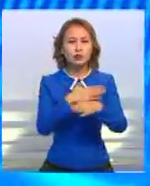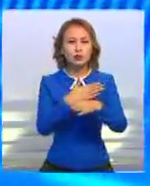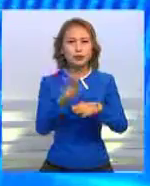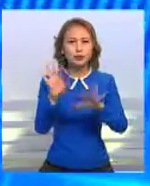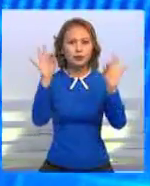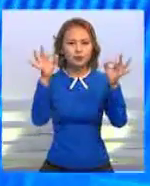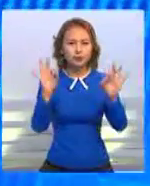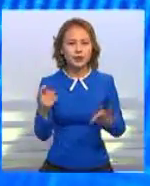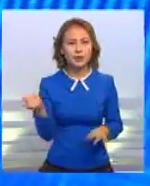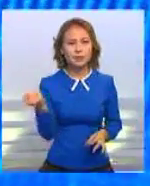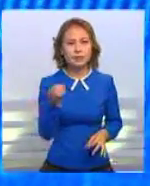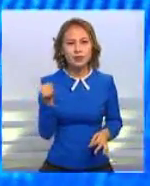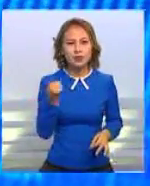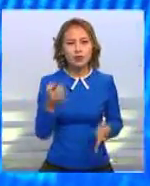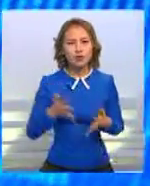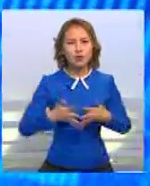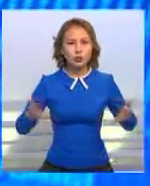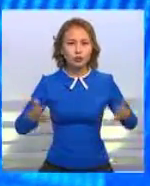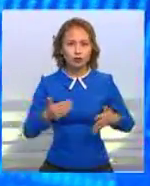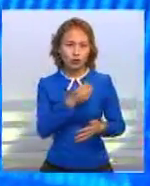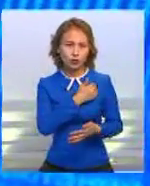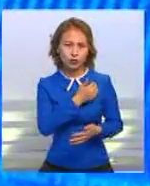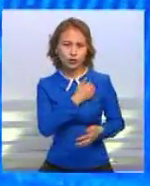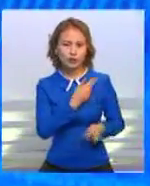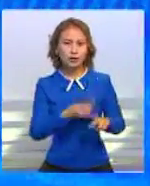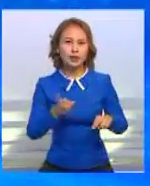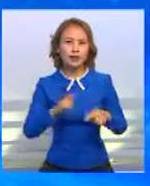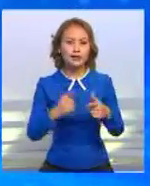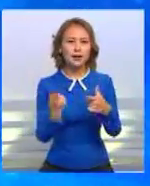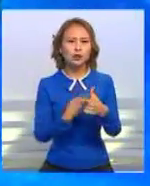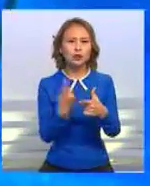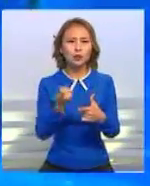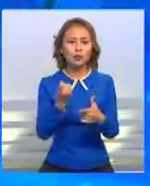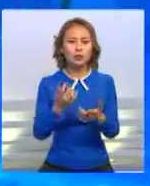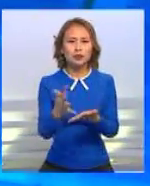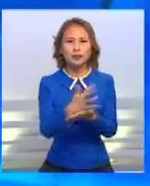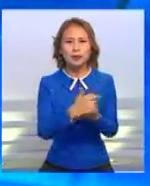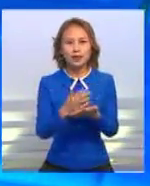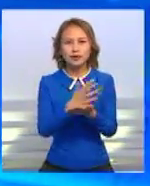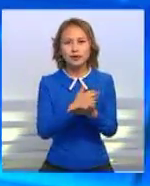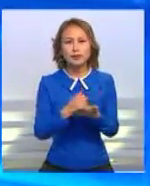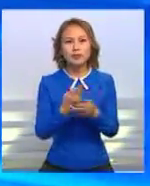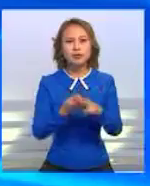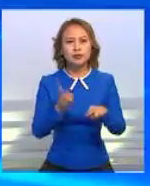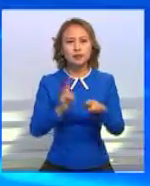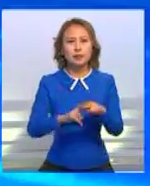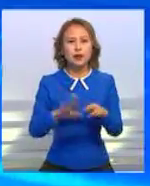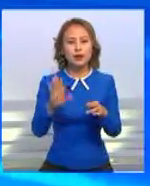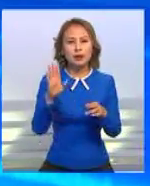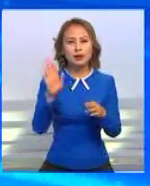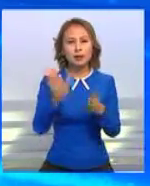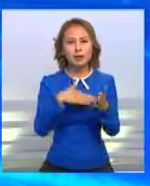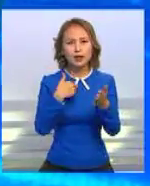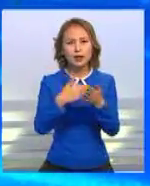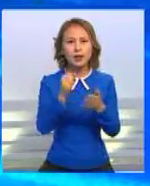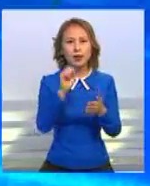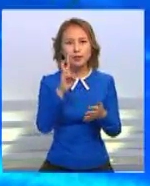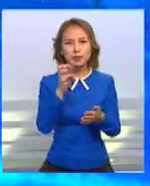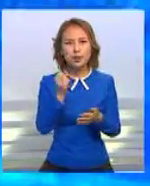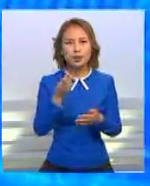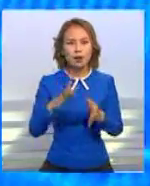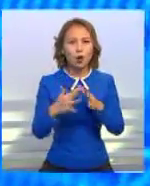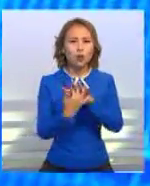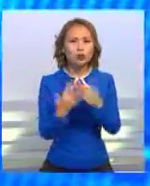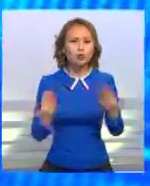шаруашылықтар күздік бидайдың өнімділігін арттыруға ден қойған. Қырманын астыққа толтырып, мақсарыдан май сыққан Ақмая ауылының